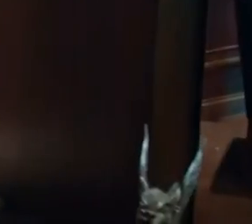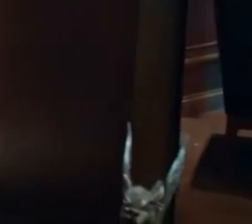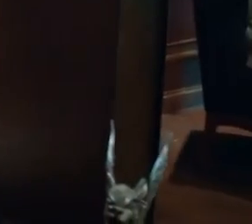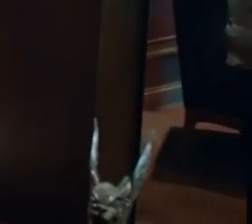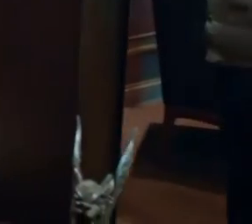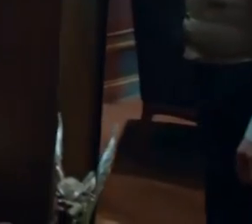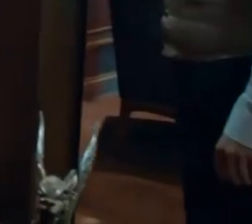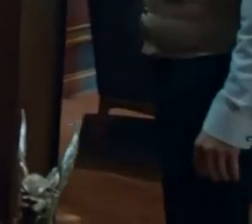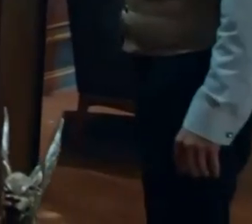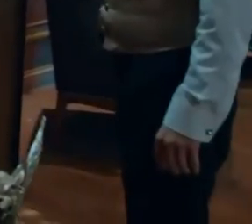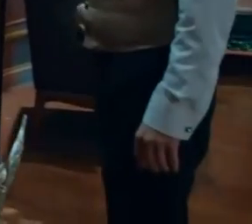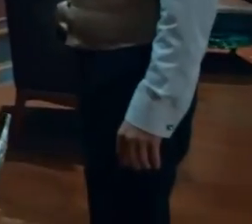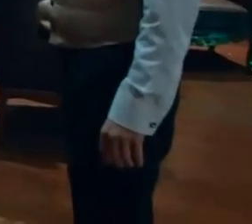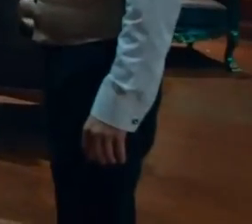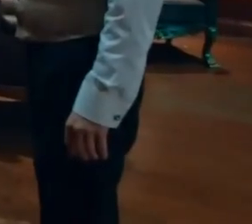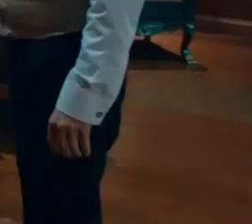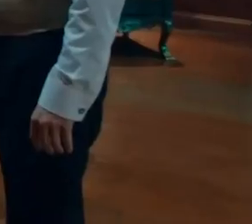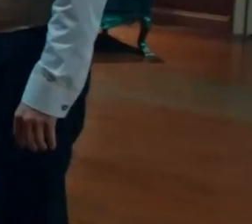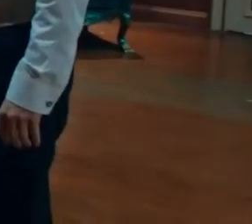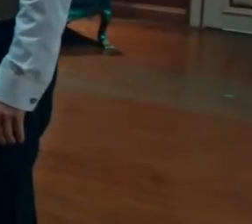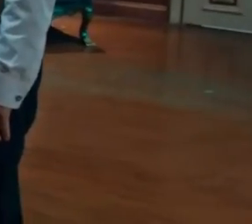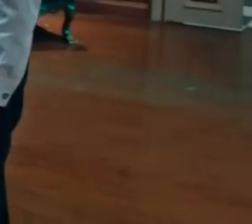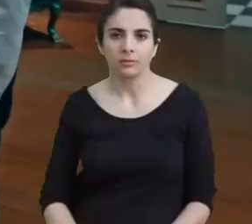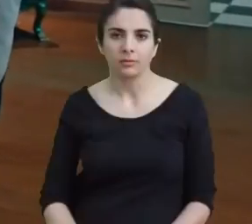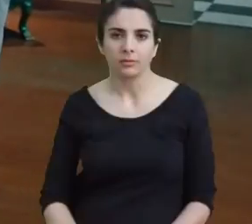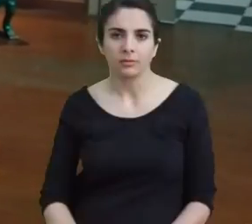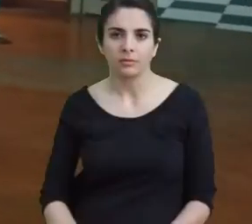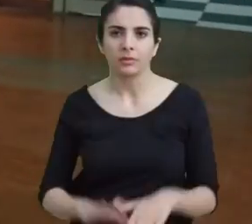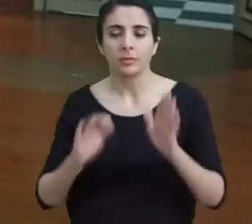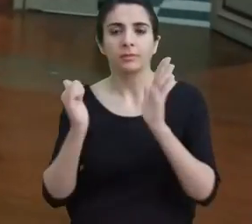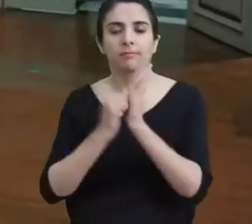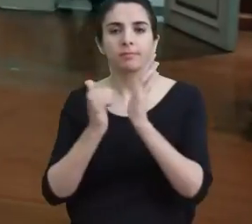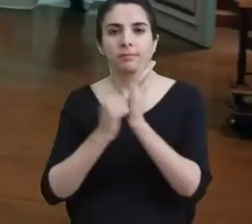boş. Boris eliyle duvar süsü verilmiş kapağı yokluyor.